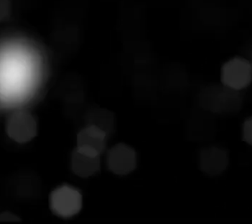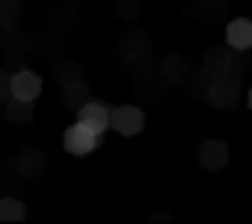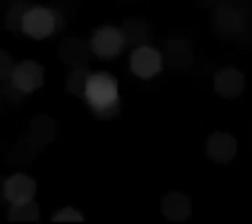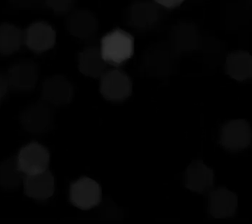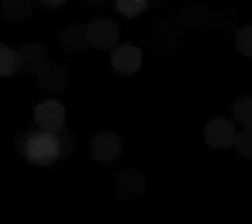knowledge